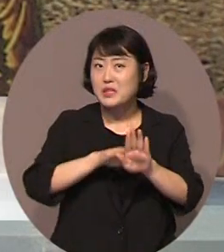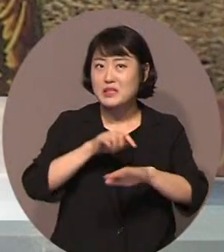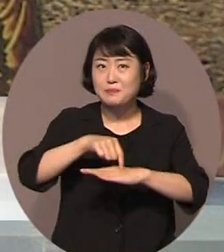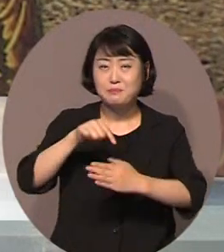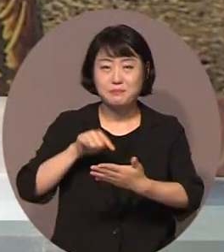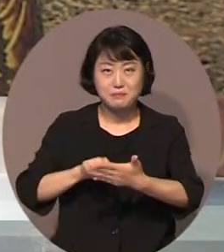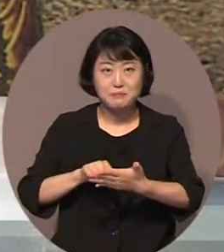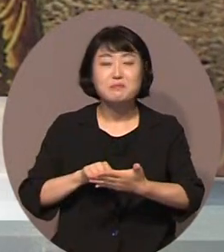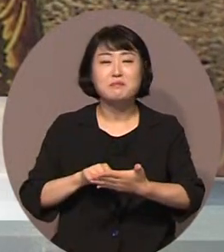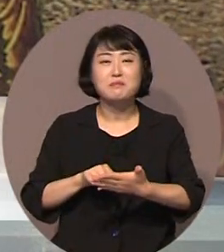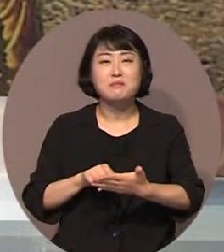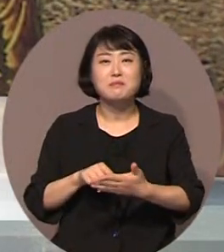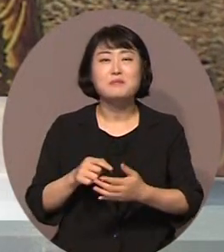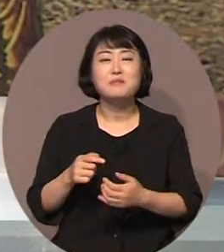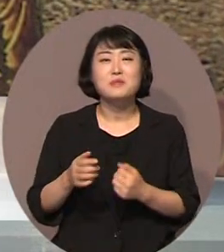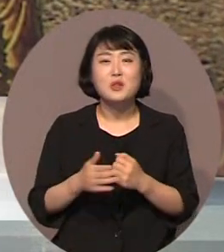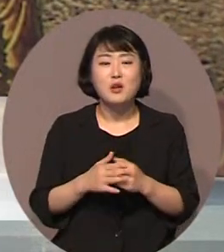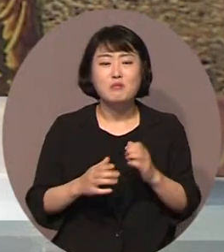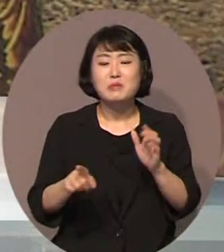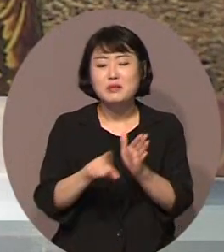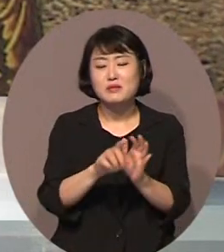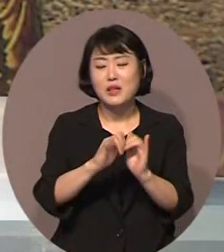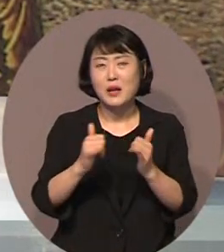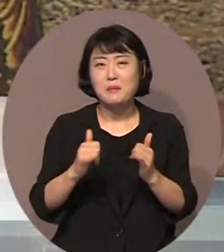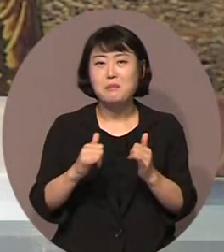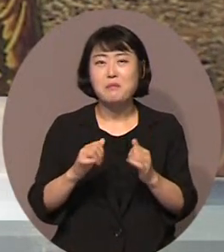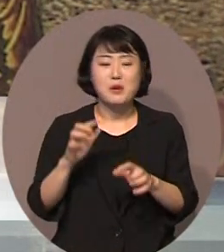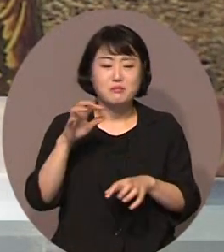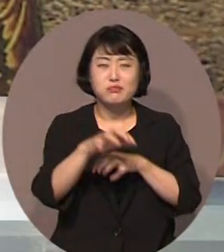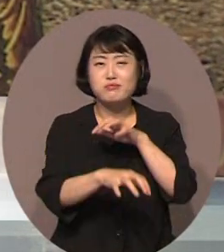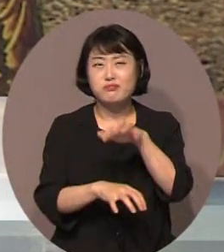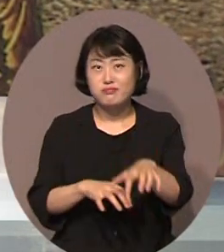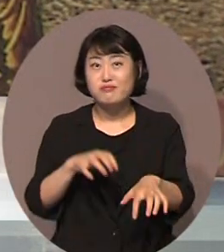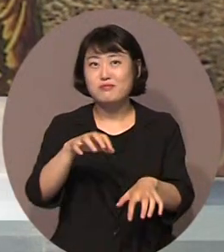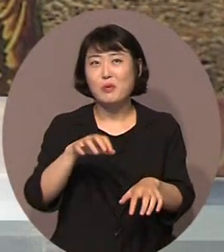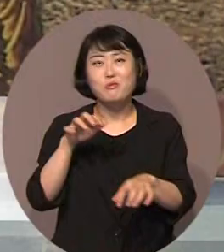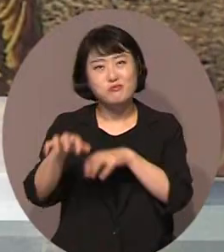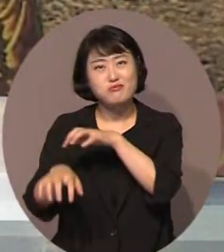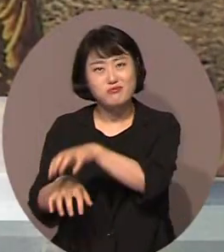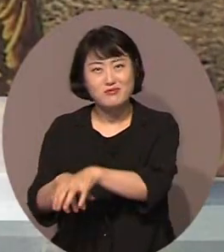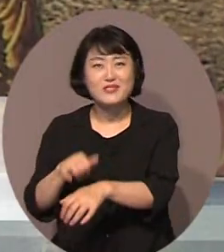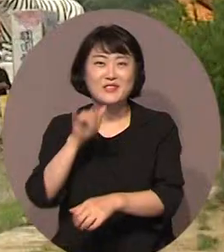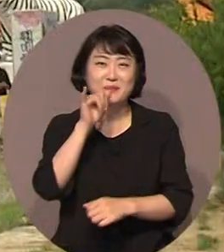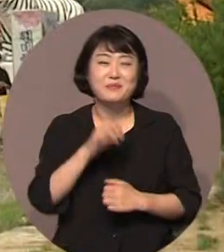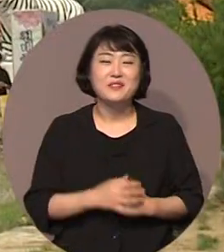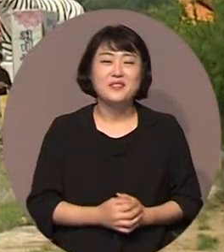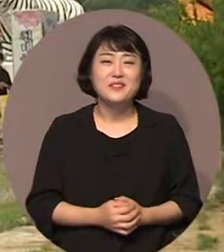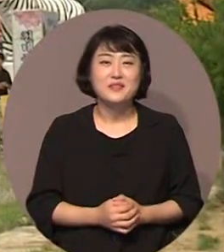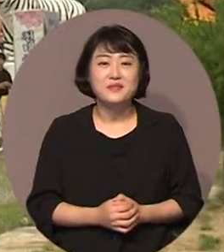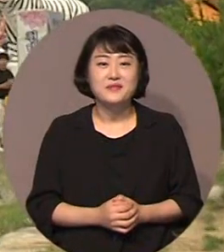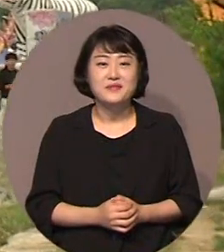바라는 불자들의 발걸음이 곳곳마다 이어졌습니다. 김태욱 기자입니다.